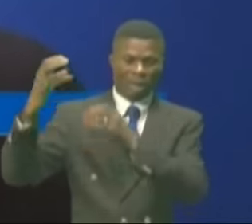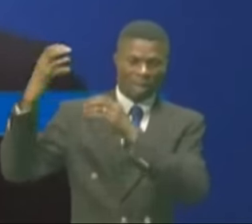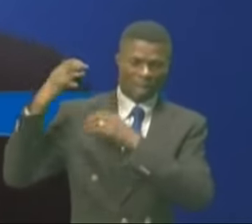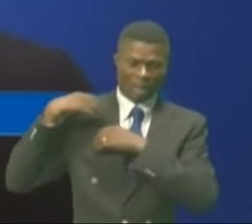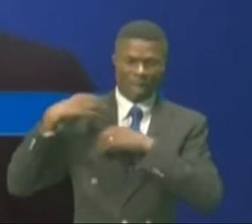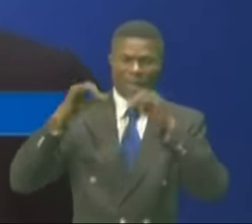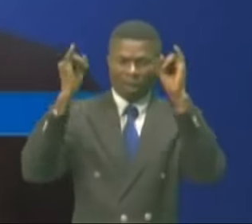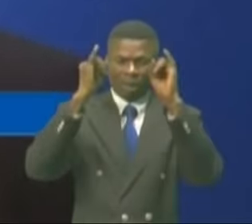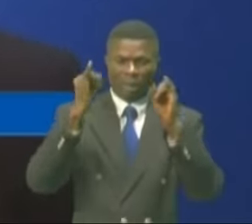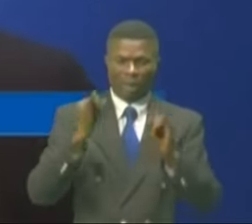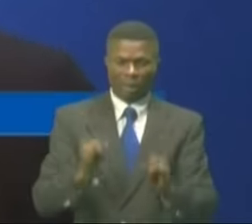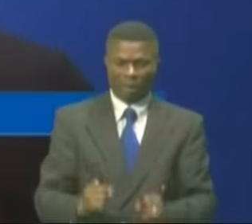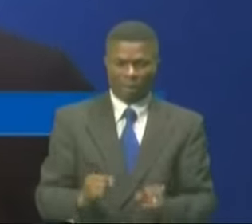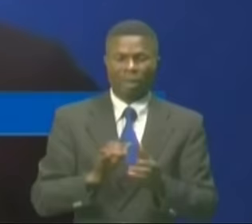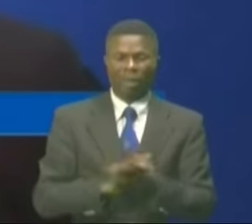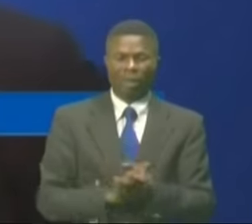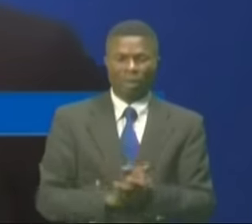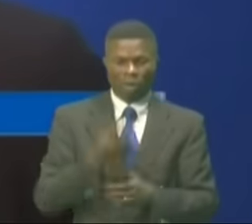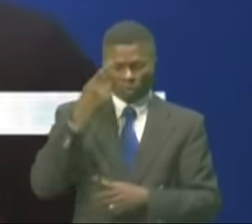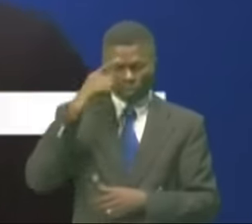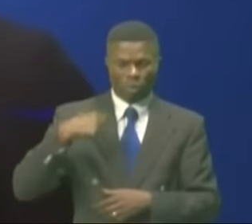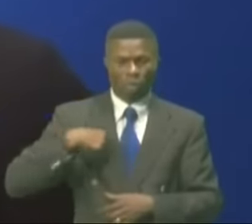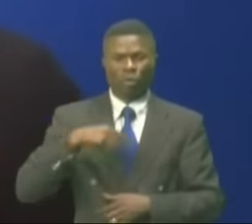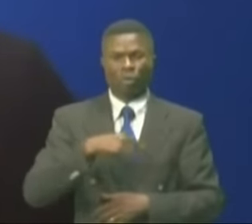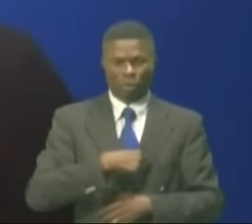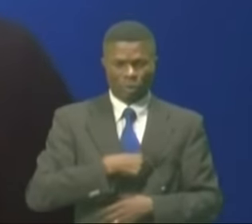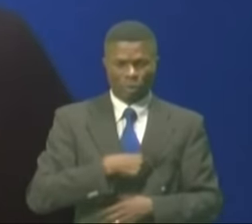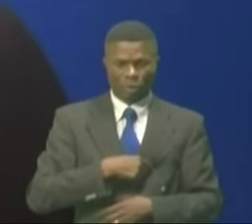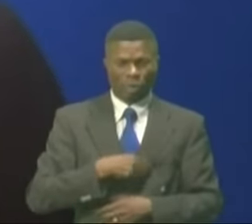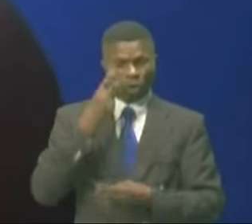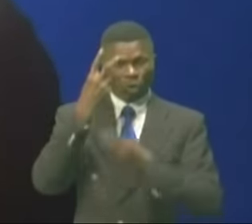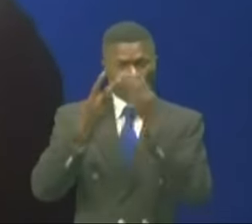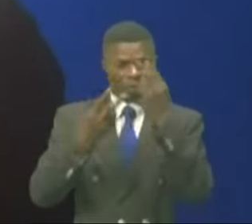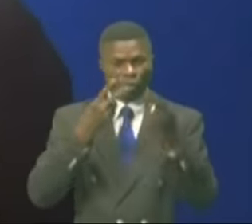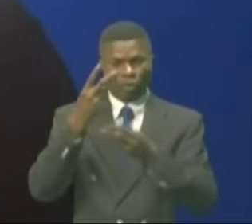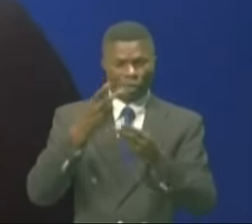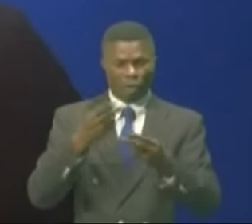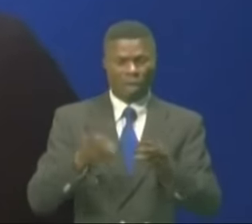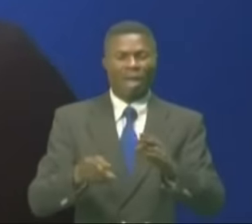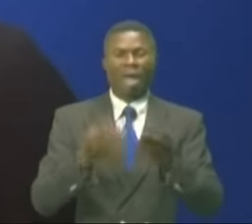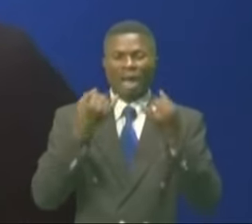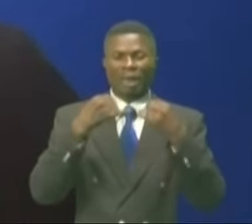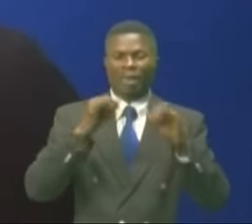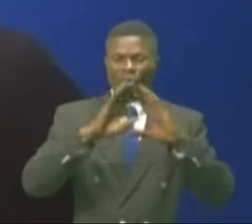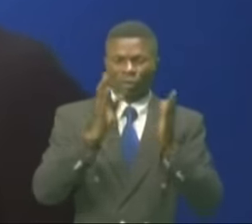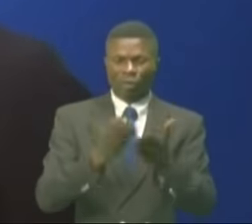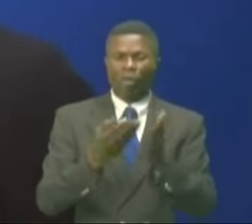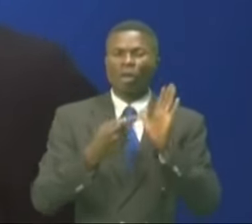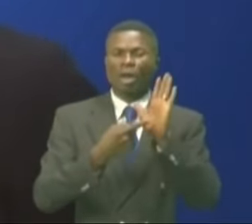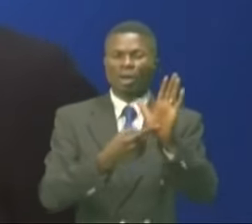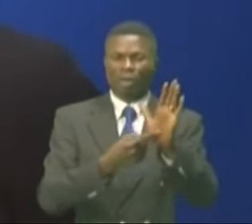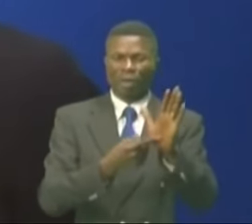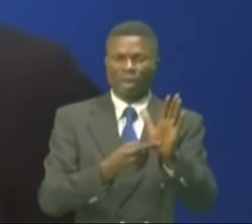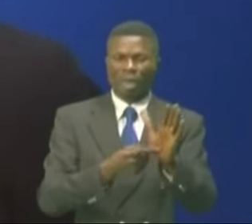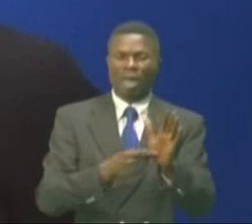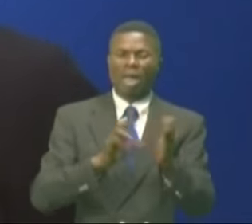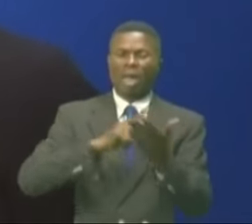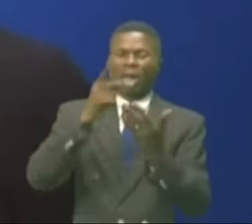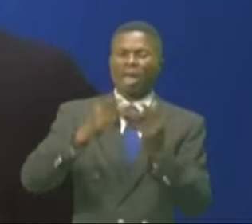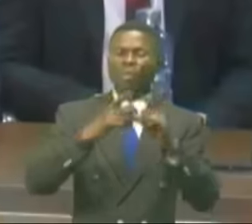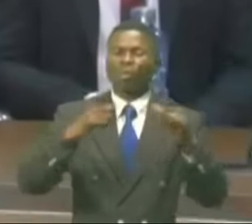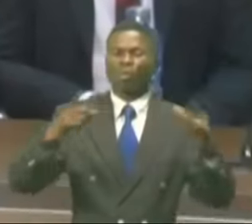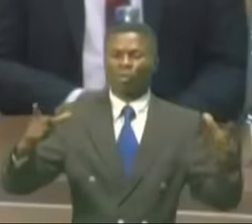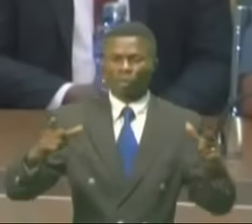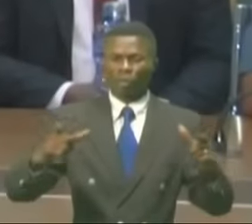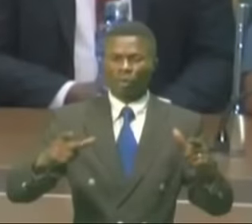de ICT, pour que nous puissions visiter les bases de données qui présentent un bon profil d'un